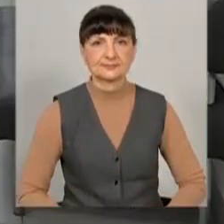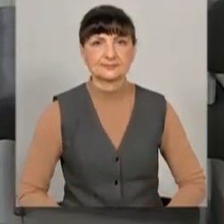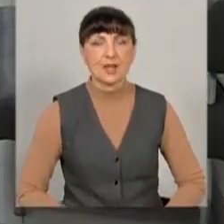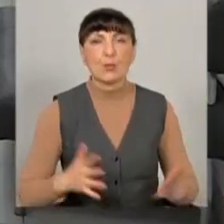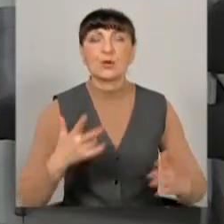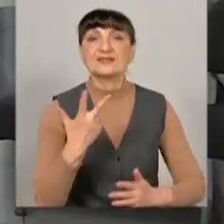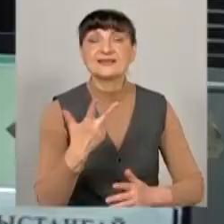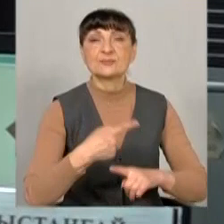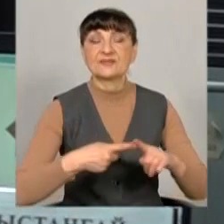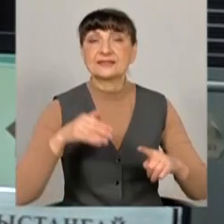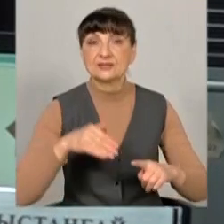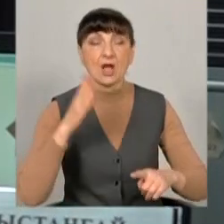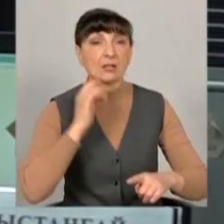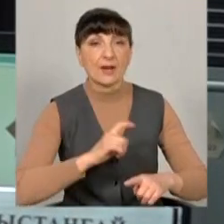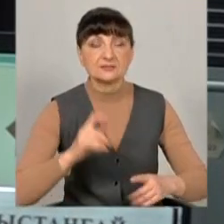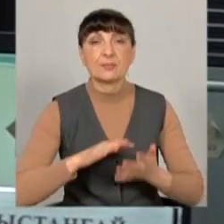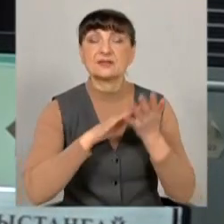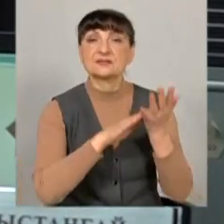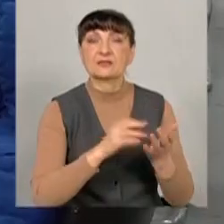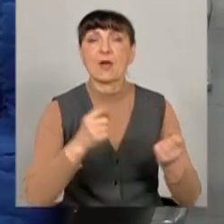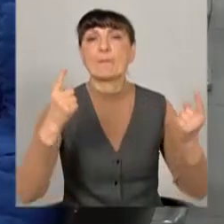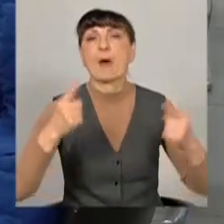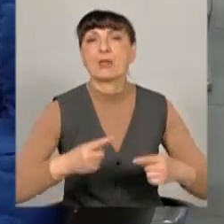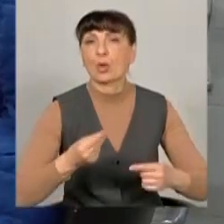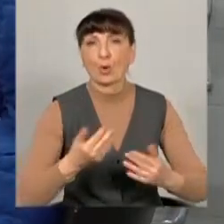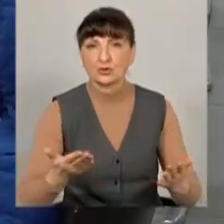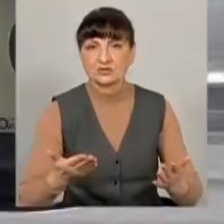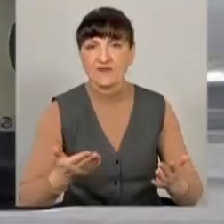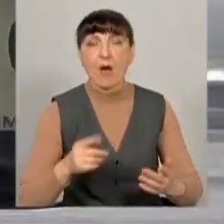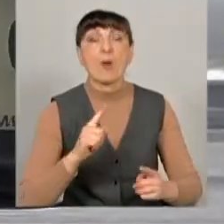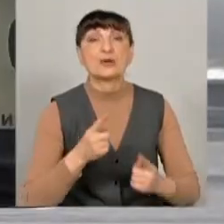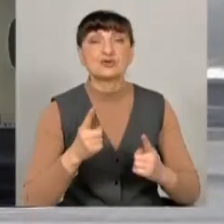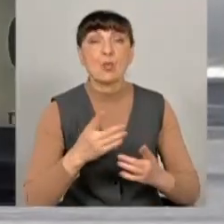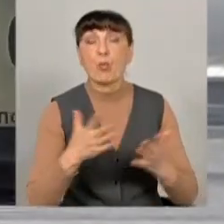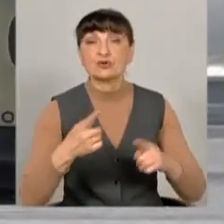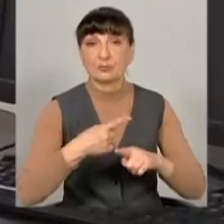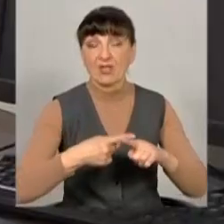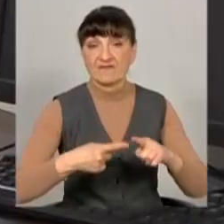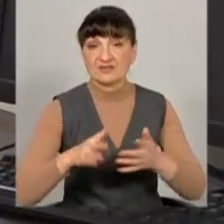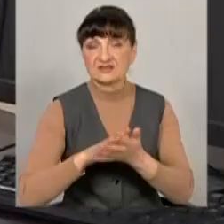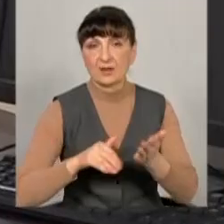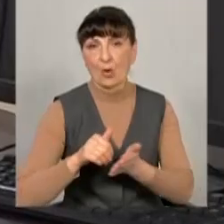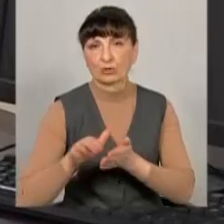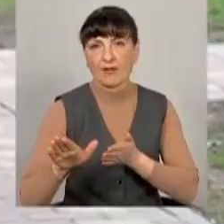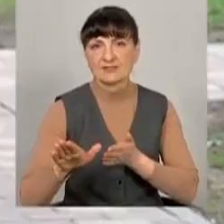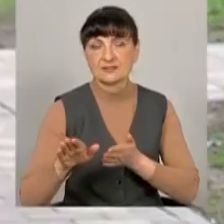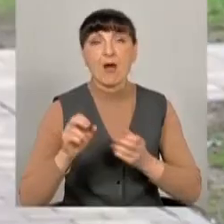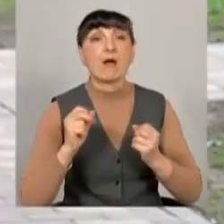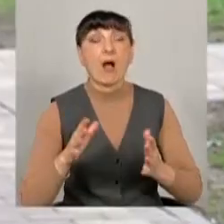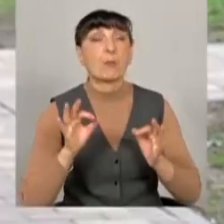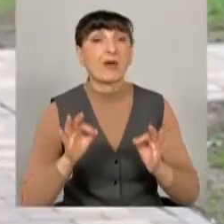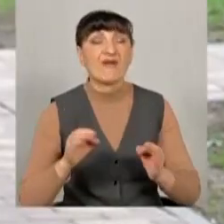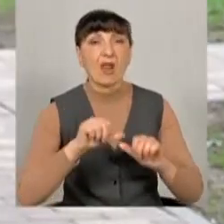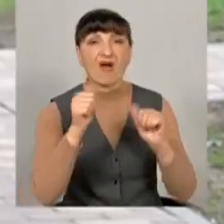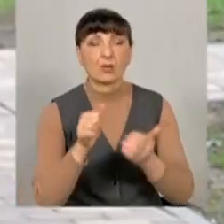Более 3500 алматинцев подали заявки на процедуру банкротства. Почему большую часть заявлений отклонили и как правильно